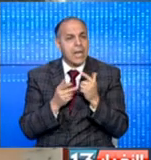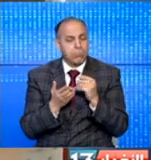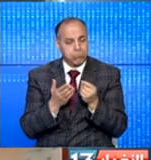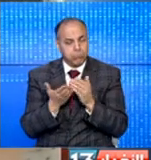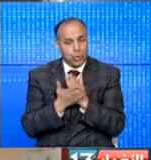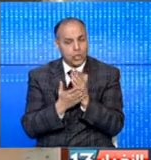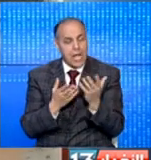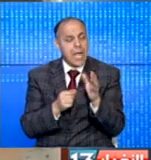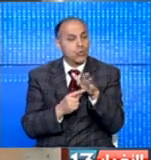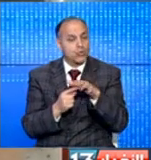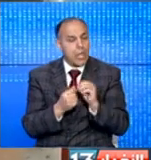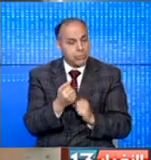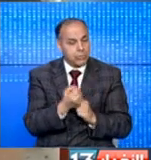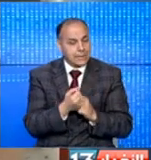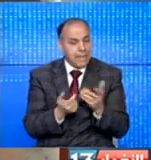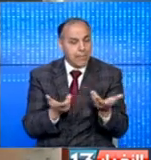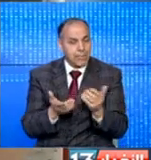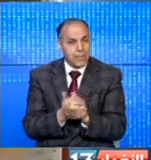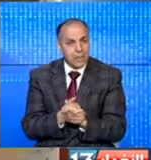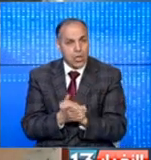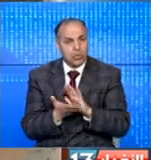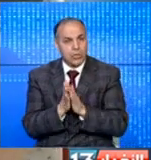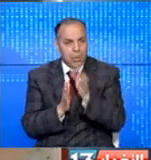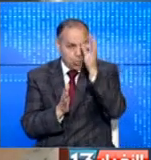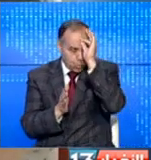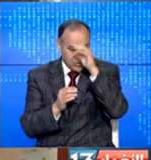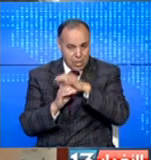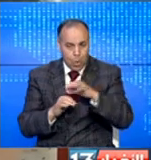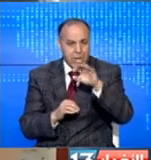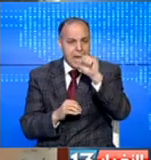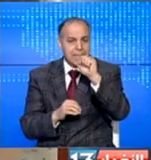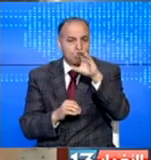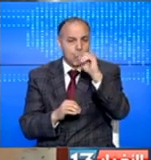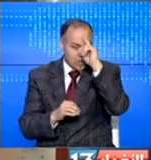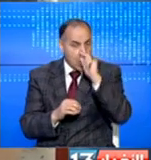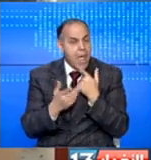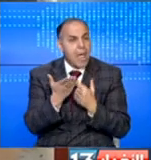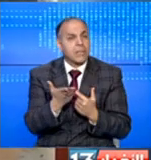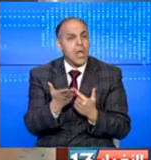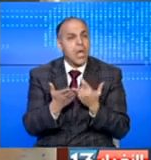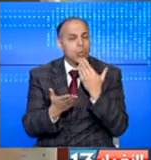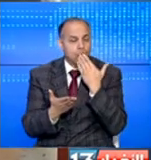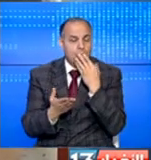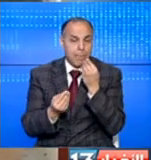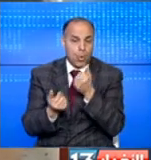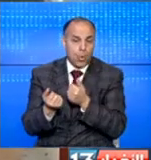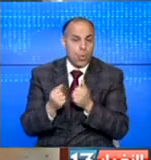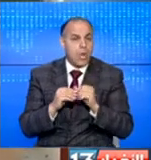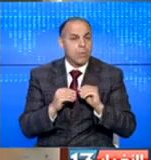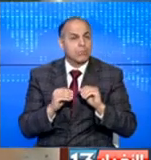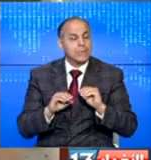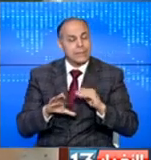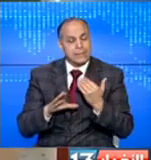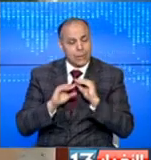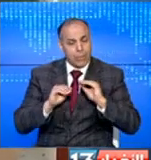مشاريع اجتماعية لدعم الجمعية التونسية لقراءة أطفال SOS. نقول مناسبة معناها شكر كبير للأساتذة التربية